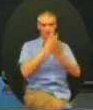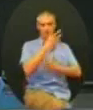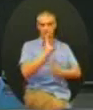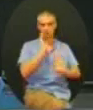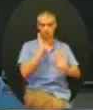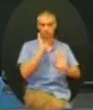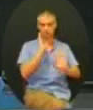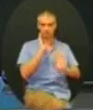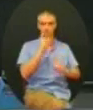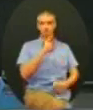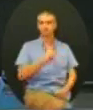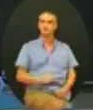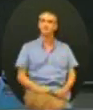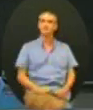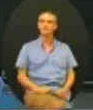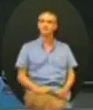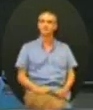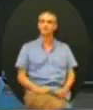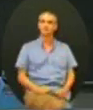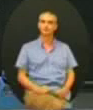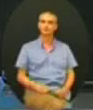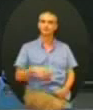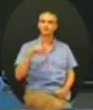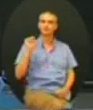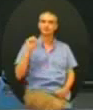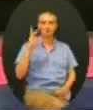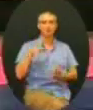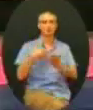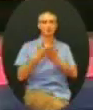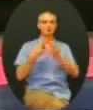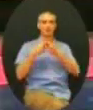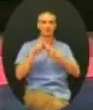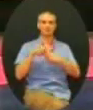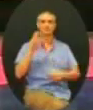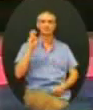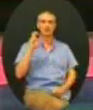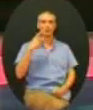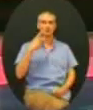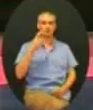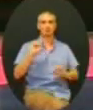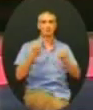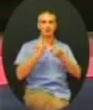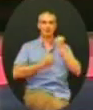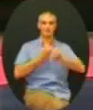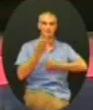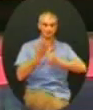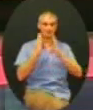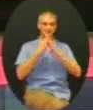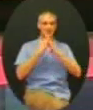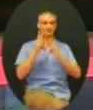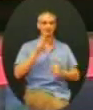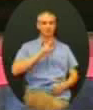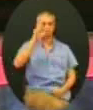להדחה של זהבה, בפירוש לא. יועץ, שלום לך, יועץ לחבר הכנסת עיסאווי פריג', פעיל מרץ, גר